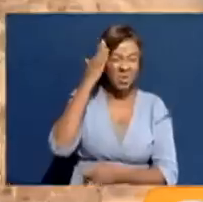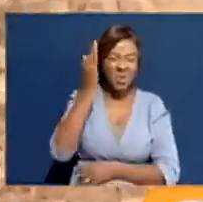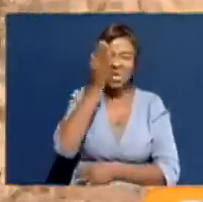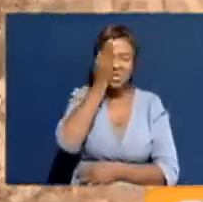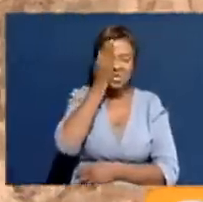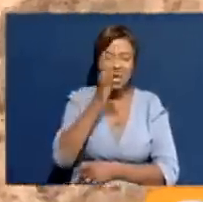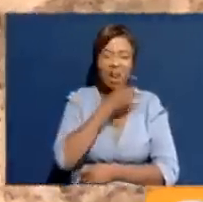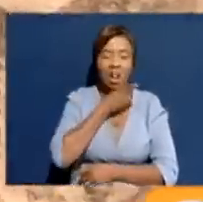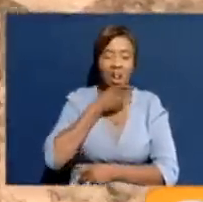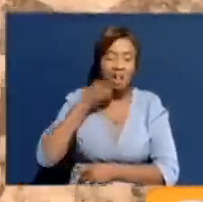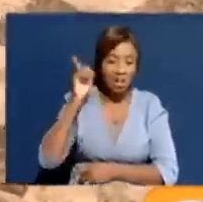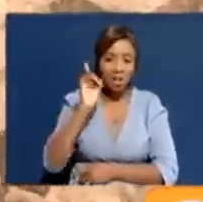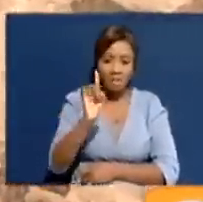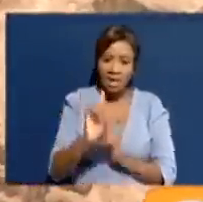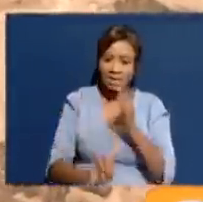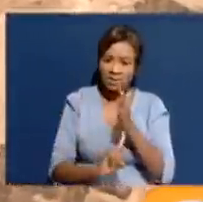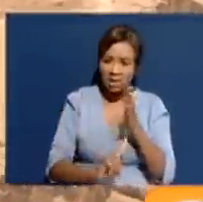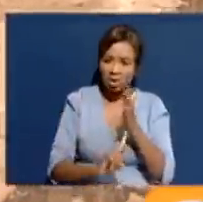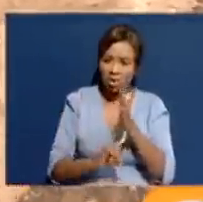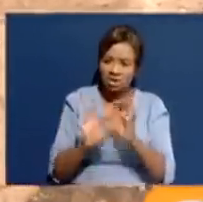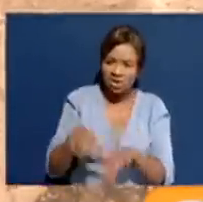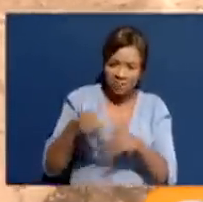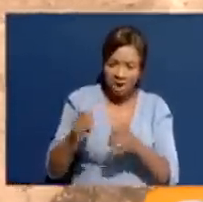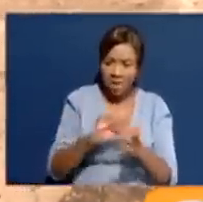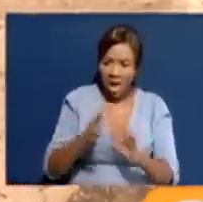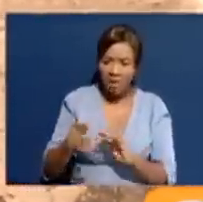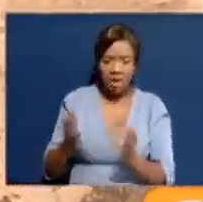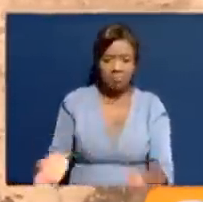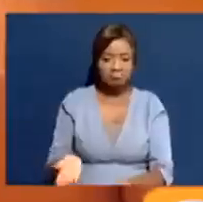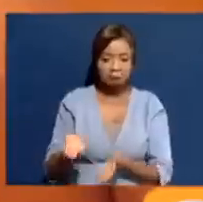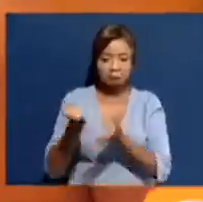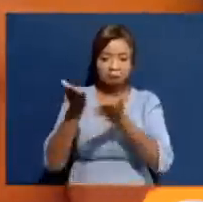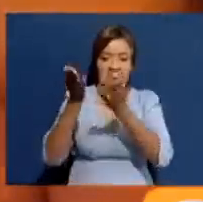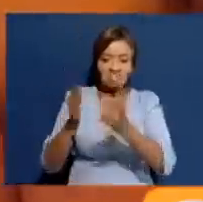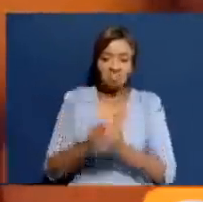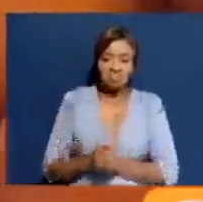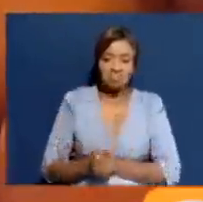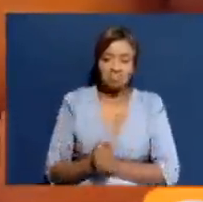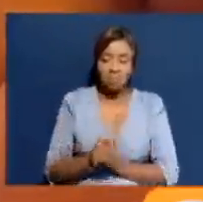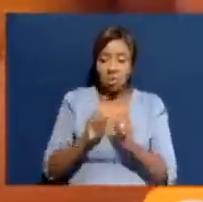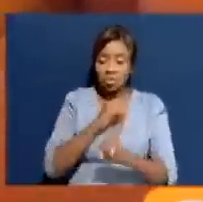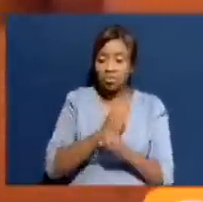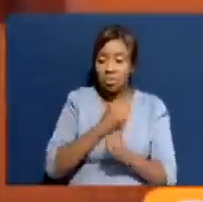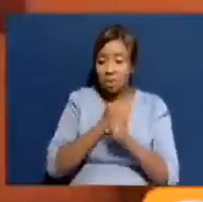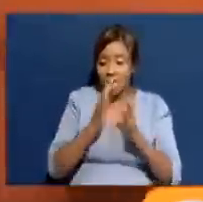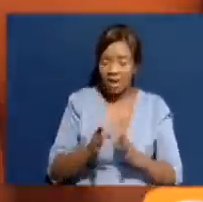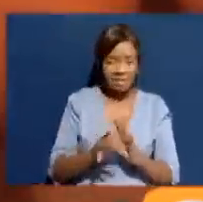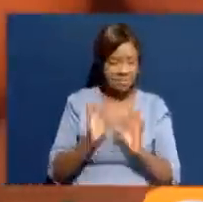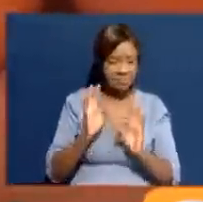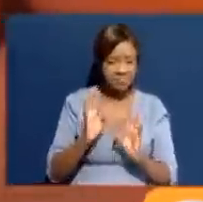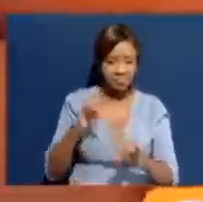jangwa, Israeli imepiga hatua katika nyanja ya ukulima kwa kutumia teknolojia na bidii ya wakaazi